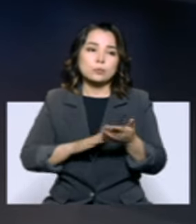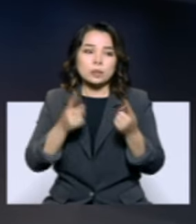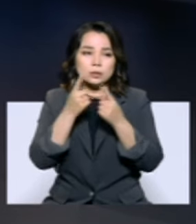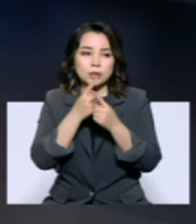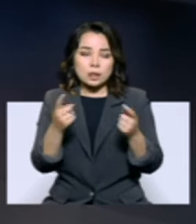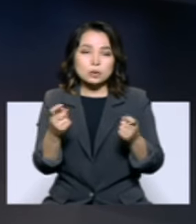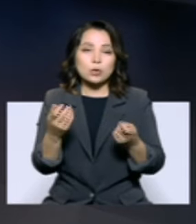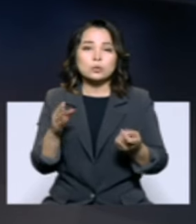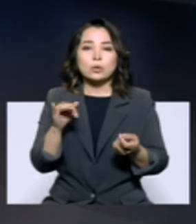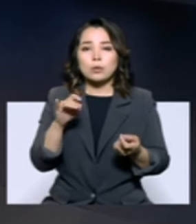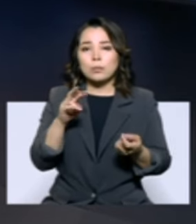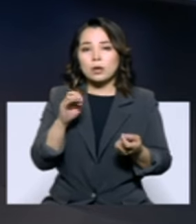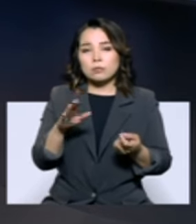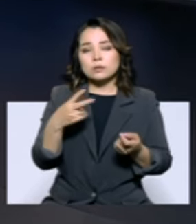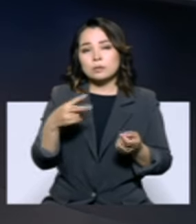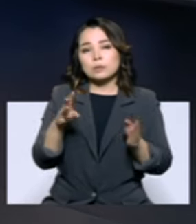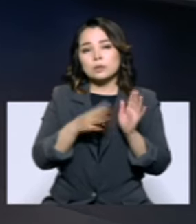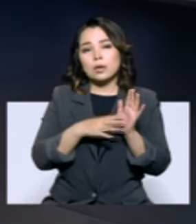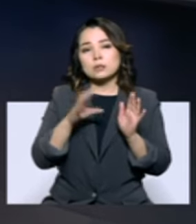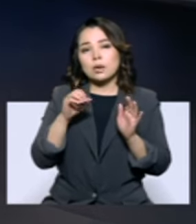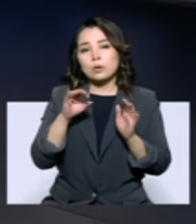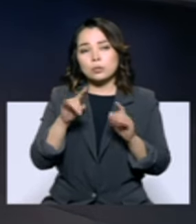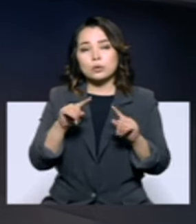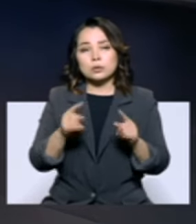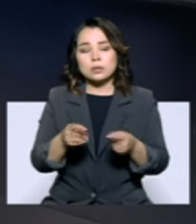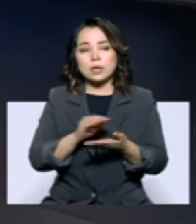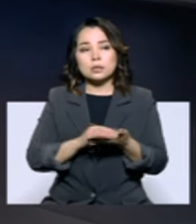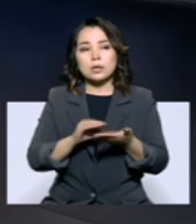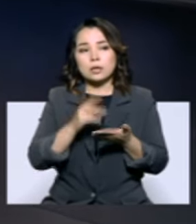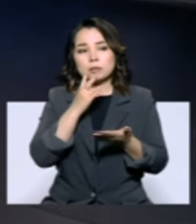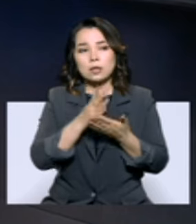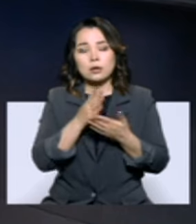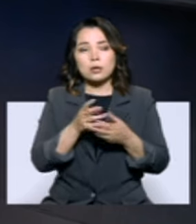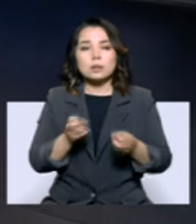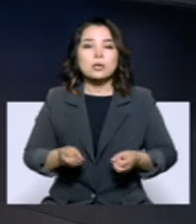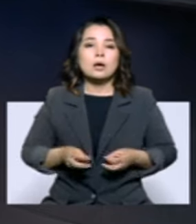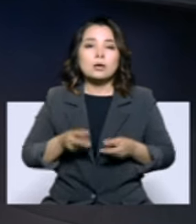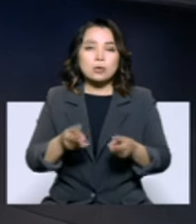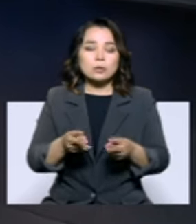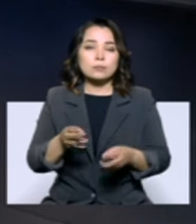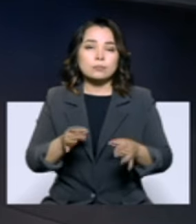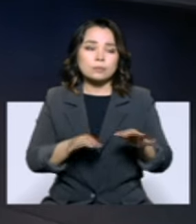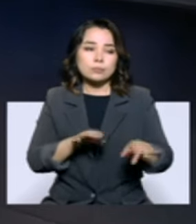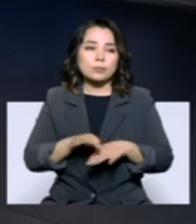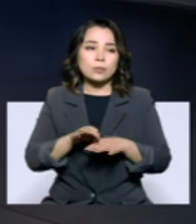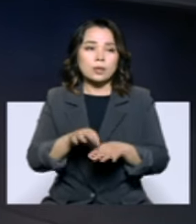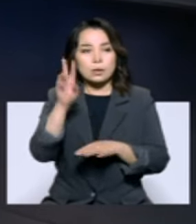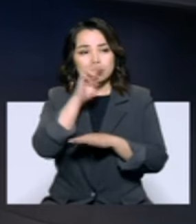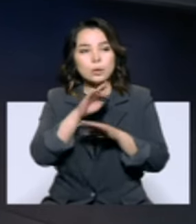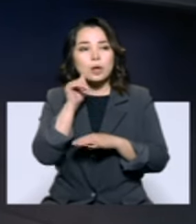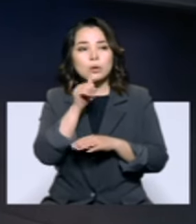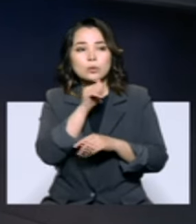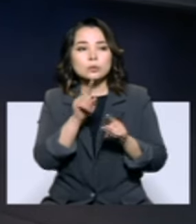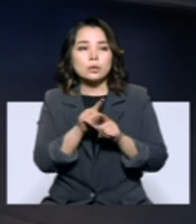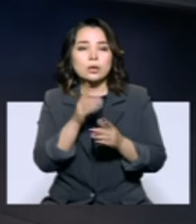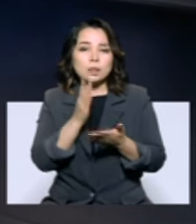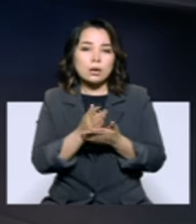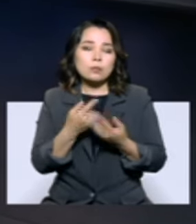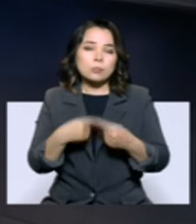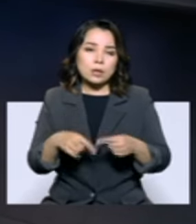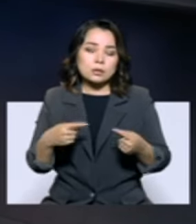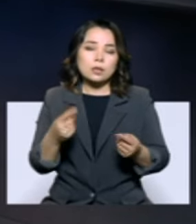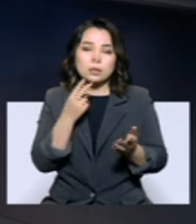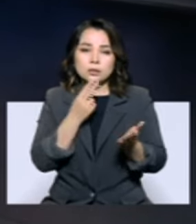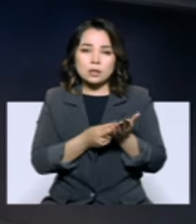жатқанын, Тұрғымбаевтың 29 сәуірде ұсталғанын жазған. Қылмыстық істе мемлекеттік құпиялар болғандықтан басқа